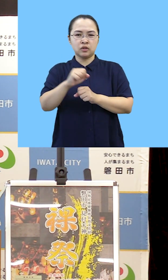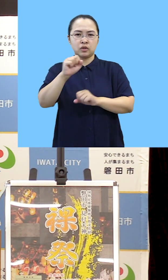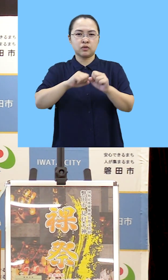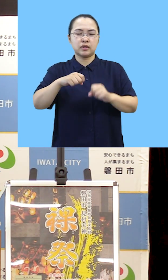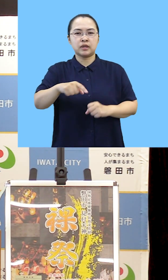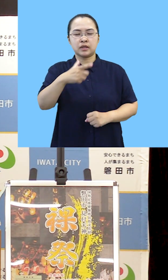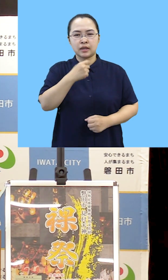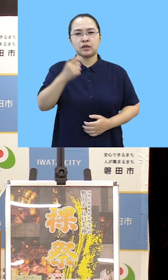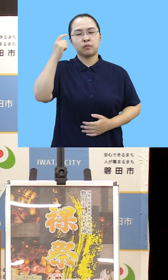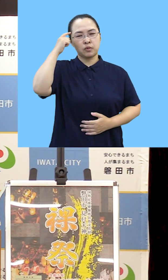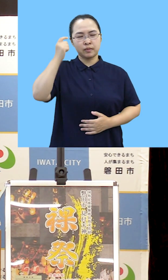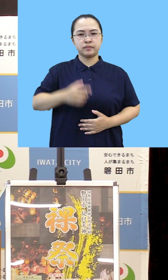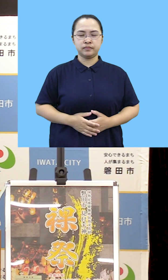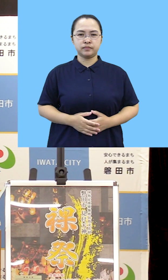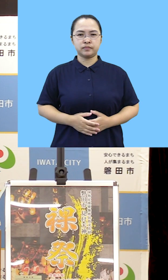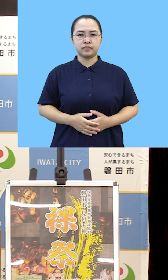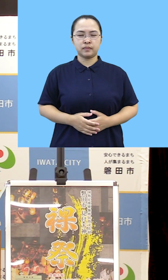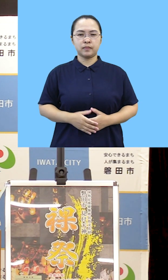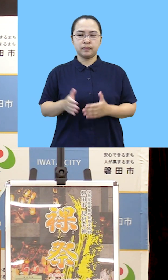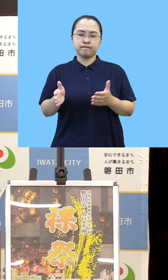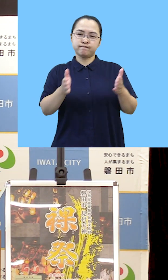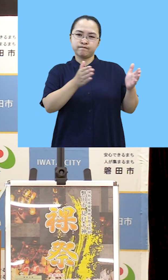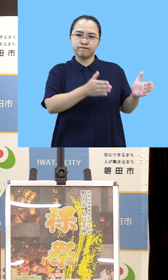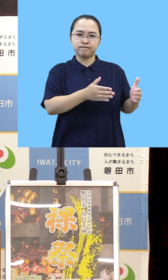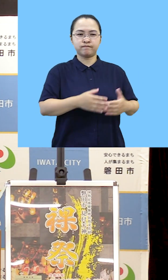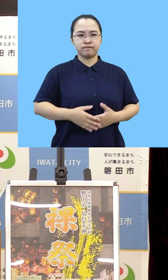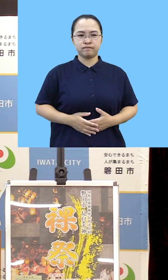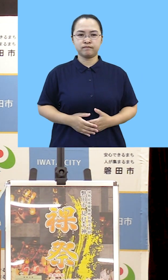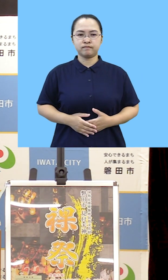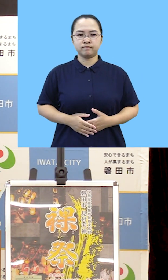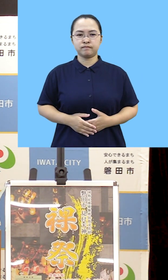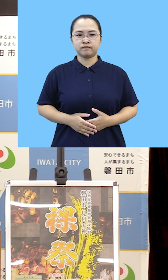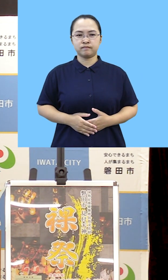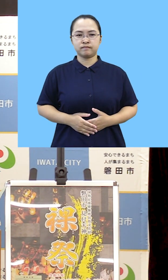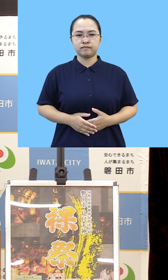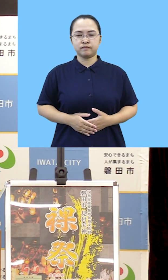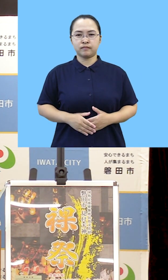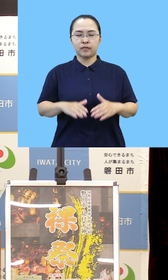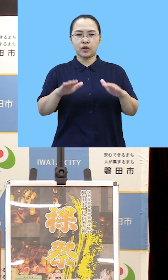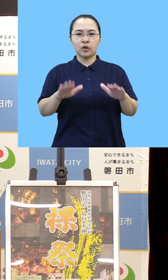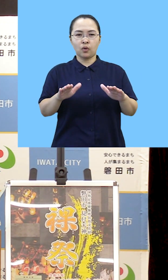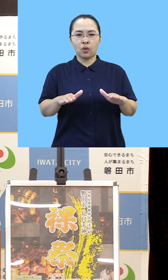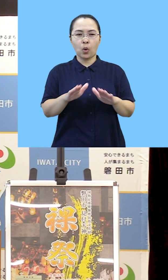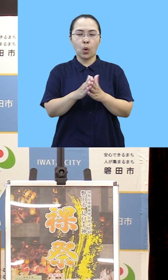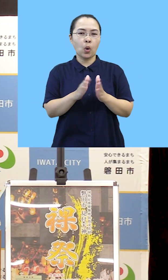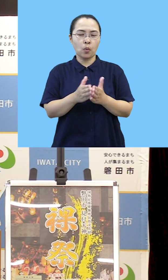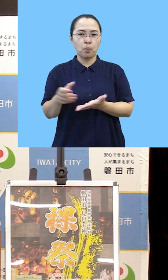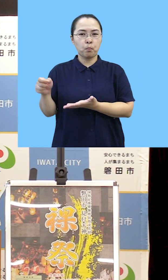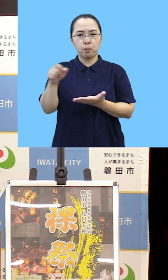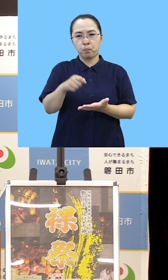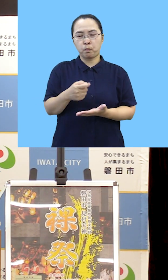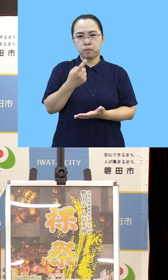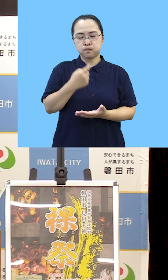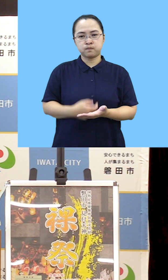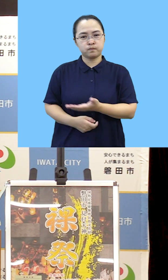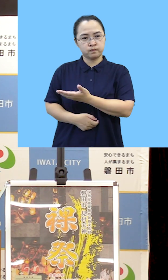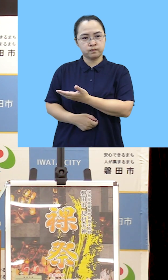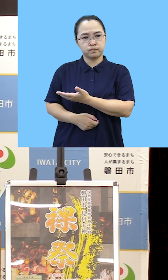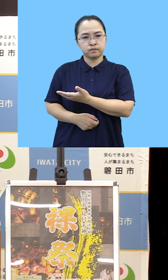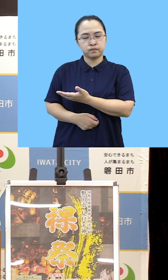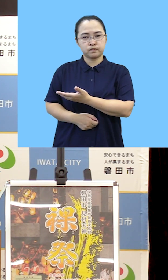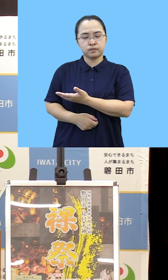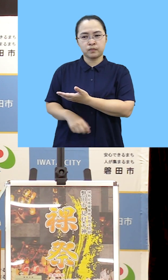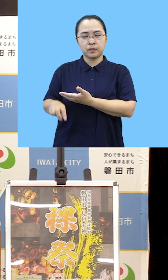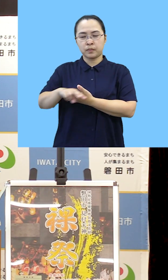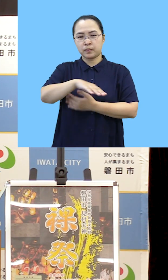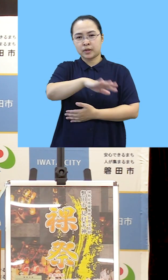。それからまた話題を変えまして、次の話題に行きたいと思います。今日はこんな雑誌を持ってきたんですが、これ皆